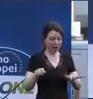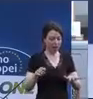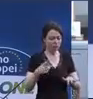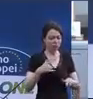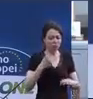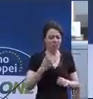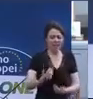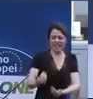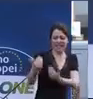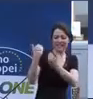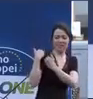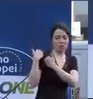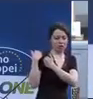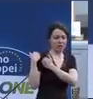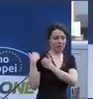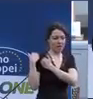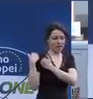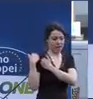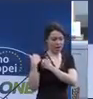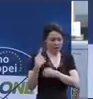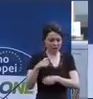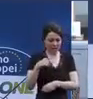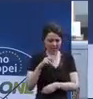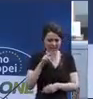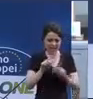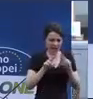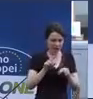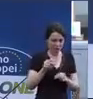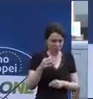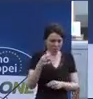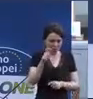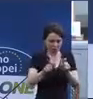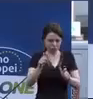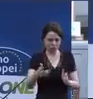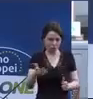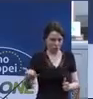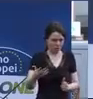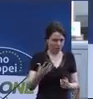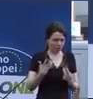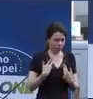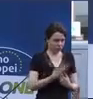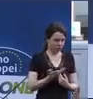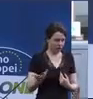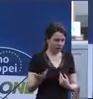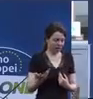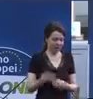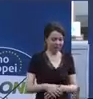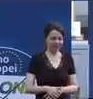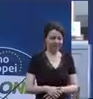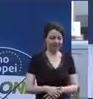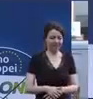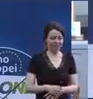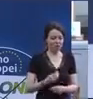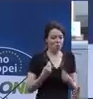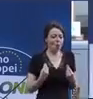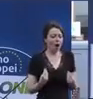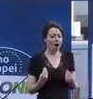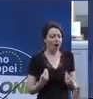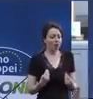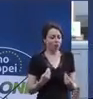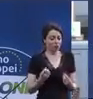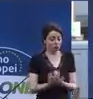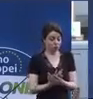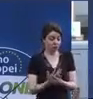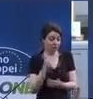la responsabilità di ciò che dicono e della qualità delle persone che invitano quand'è quando